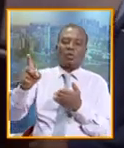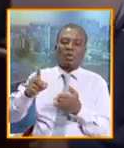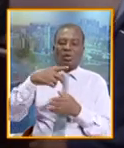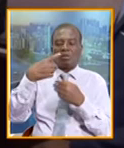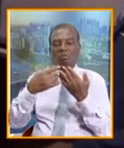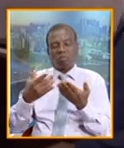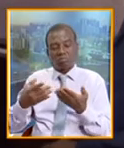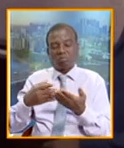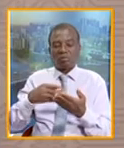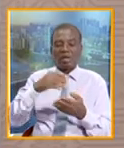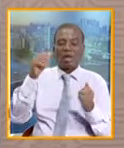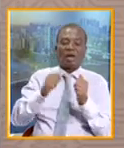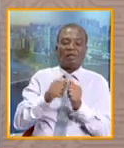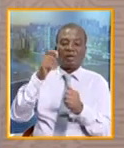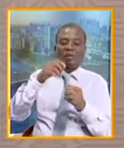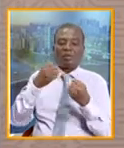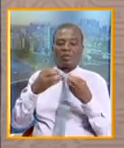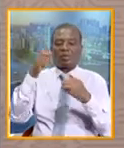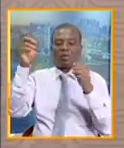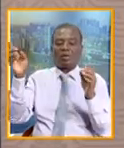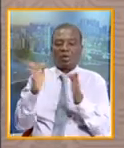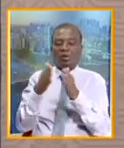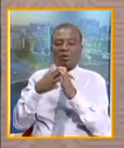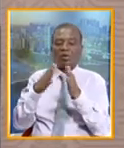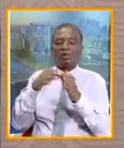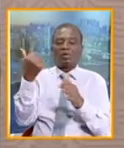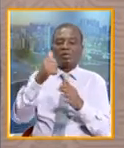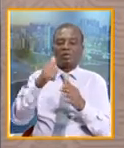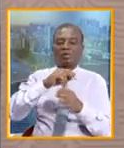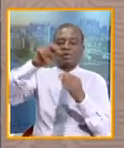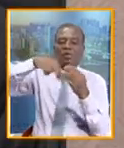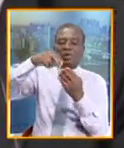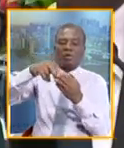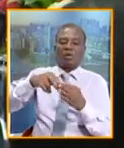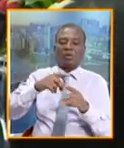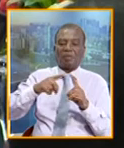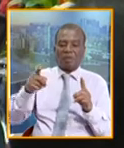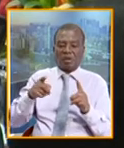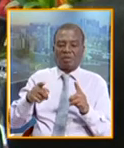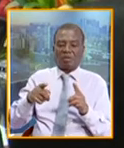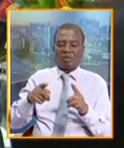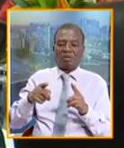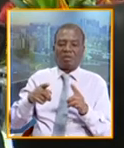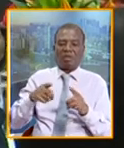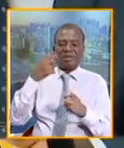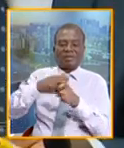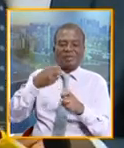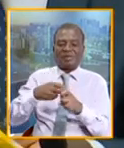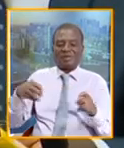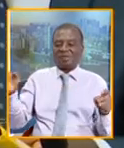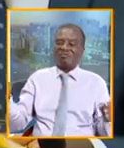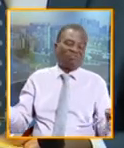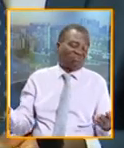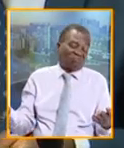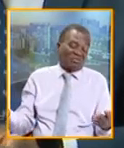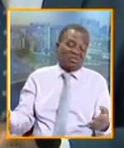succèdent avec au compteur plusieurs rencontres, une dizaine au total. Mais à l'heure de la synthèse des travaux, difficile de se retrouver